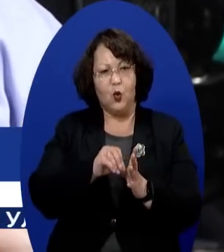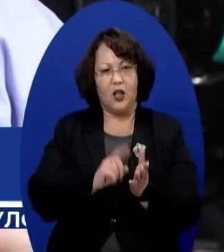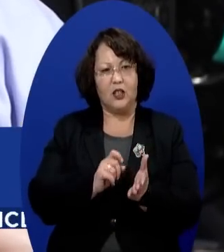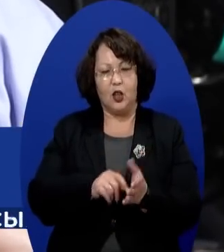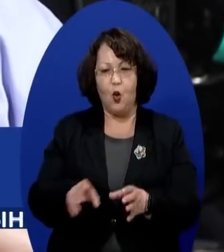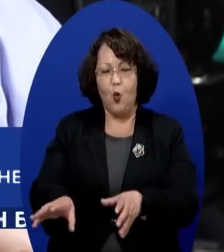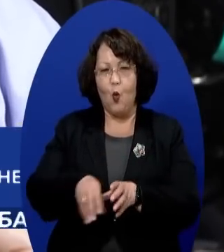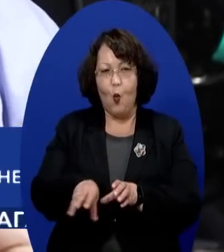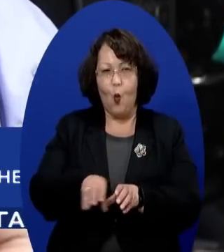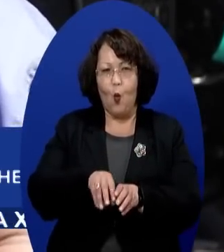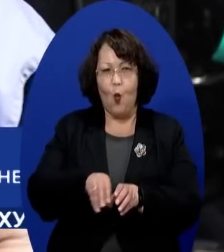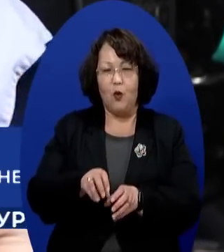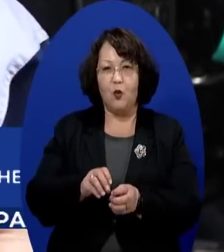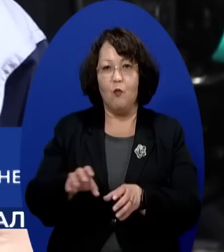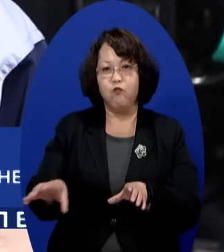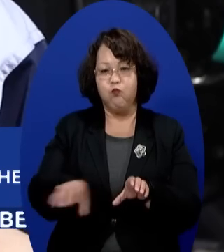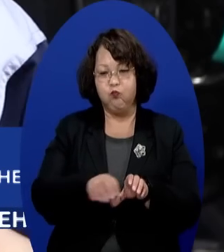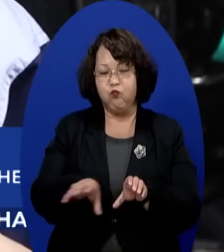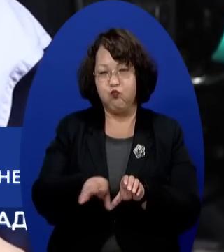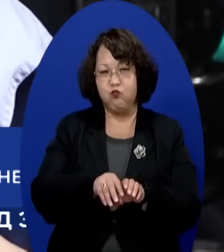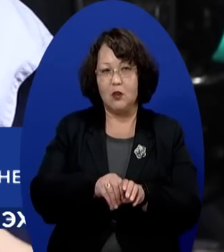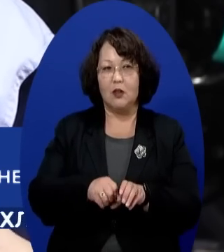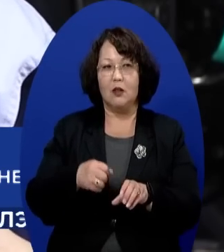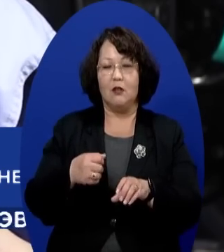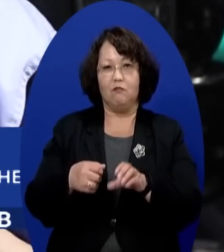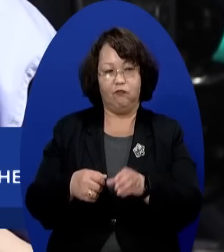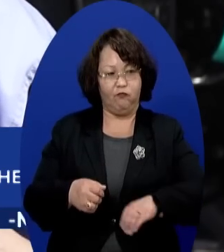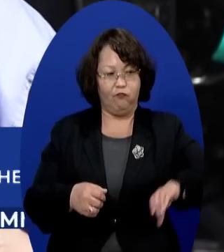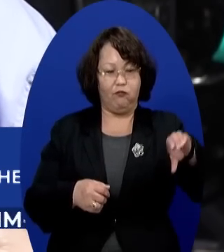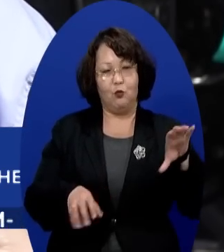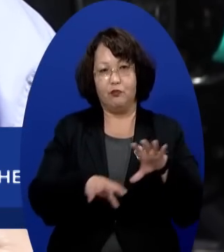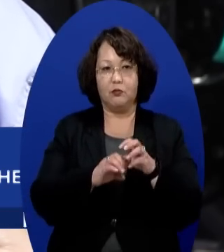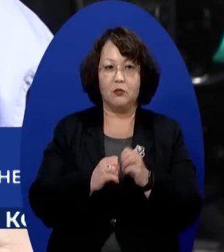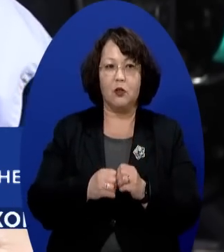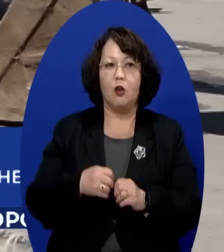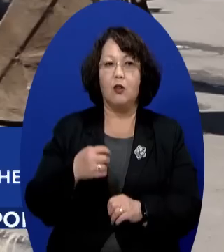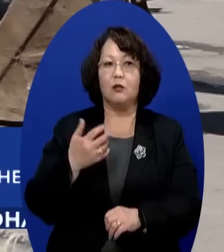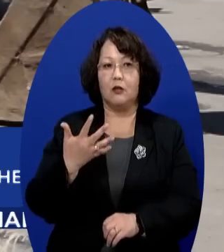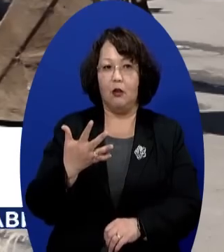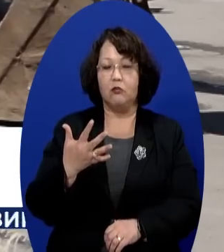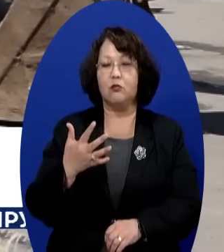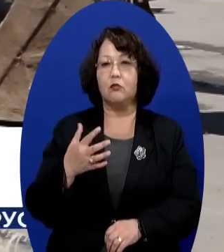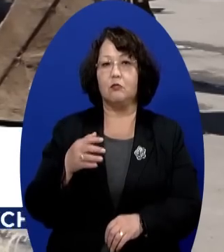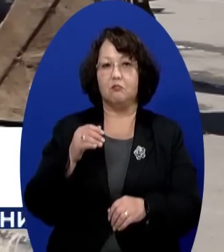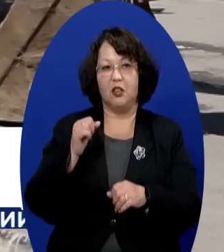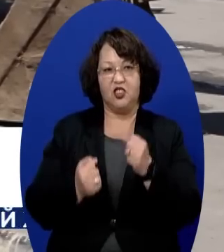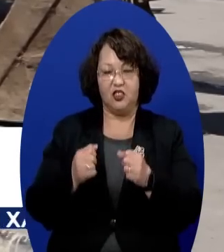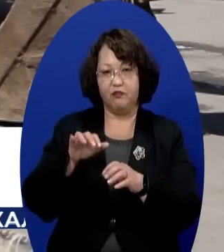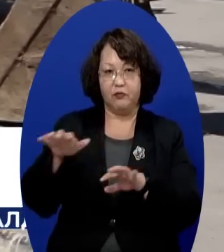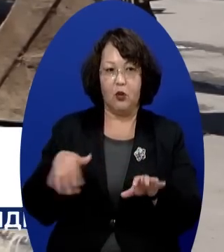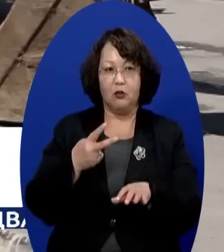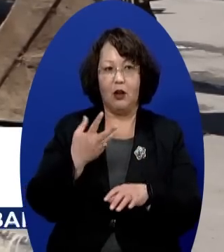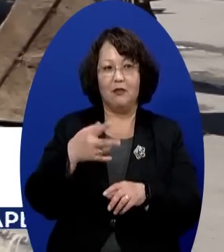манахаас 5 усруулах баригад машин механизм 25 сурчин 5